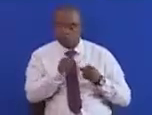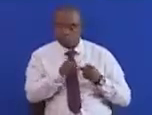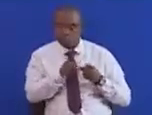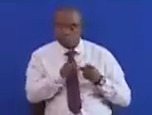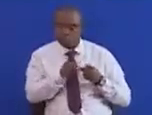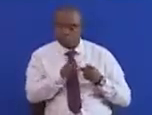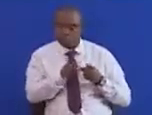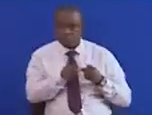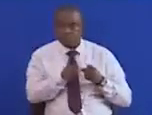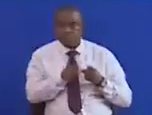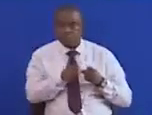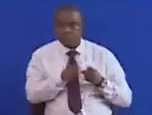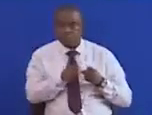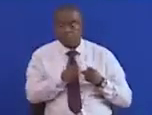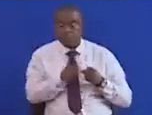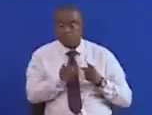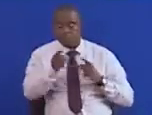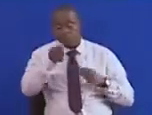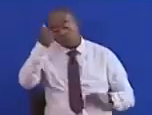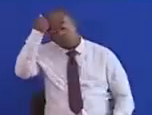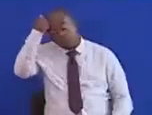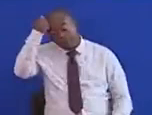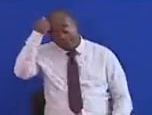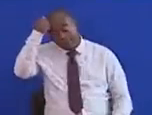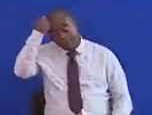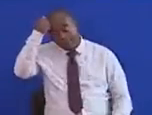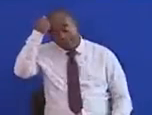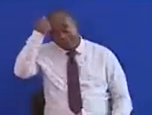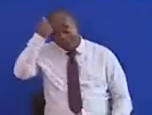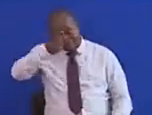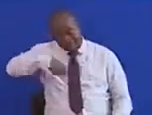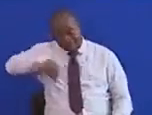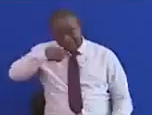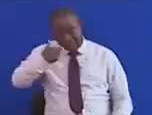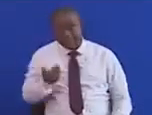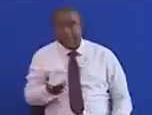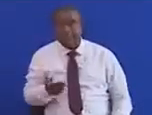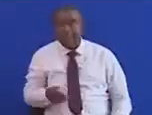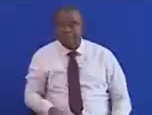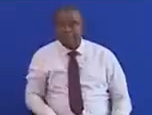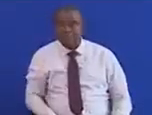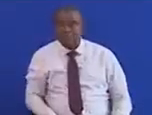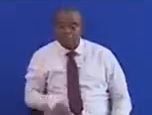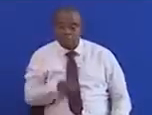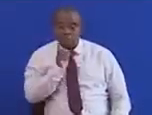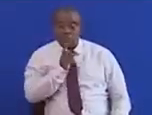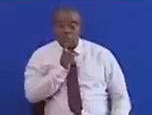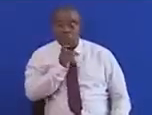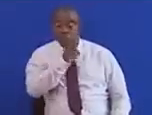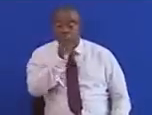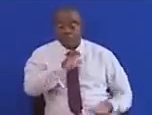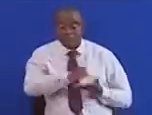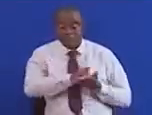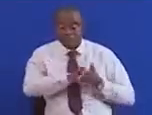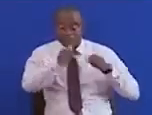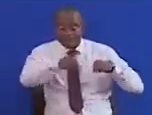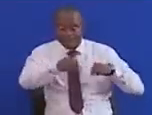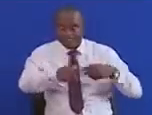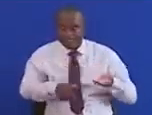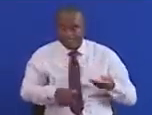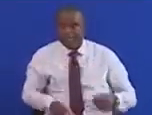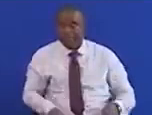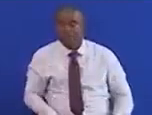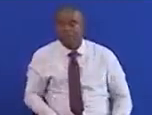umelizungumza hapa na umetukumbusha siku ambapo tulijibu swali la msingi hapa bungeni